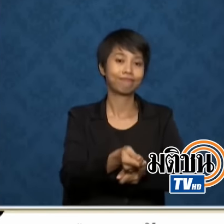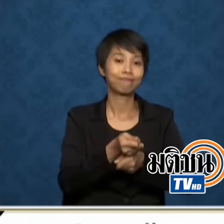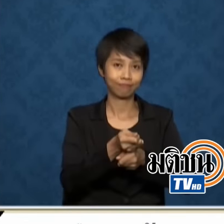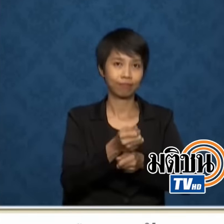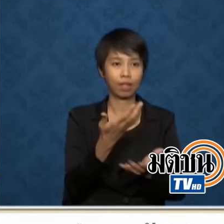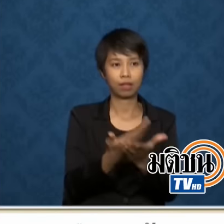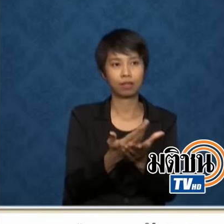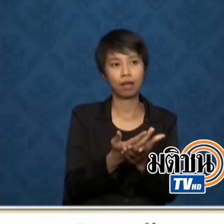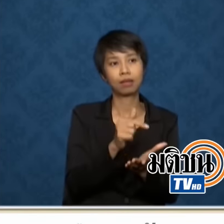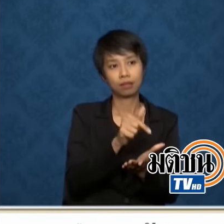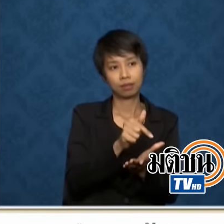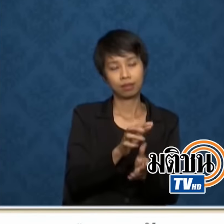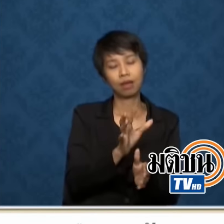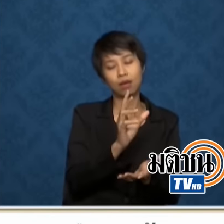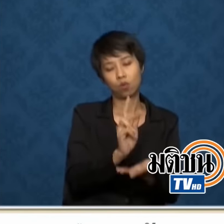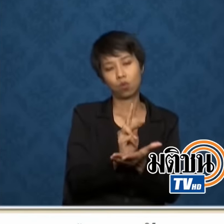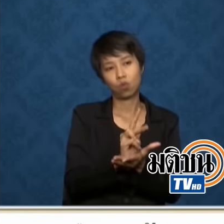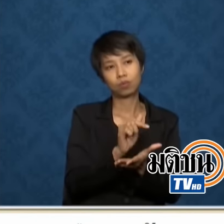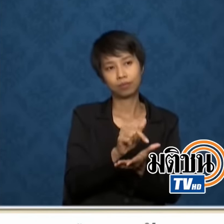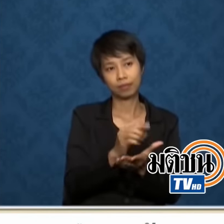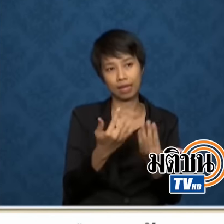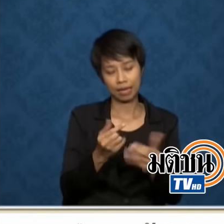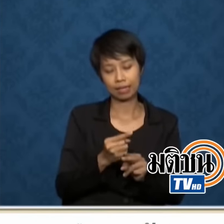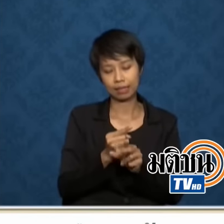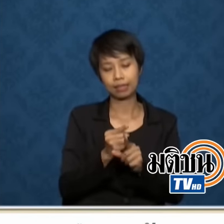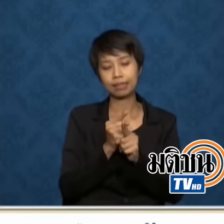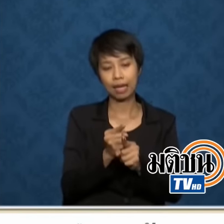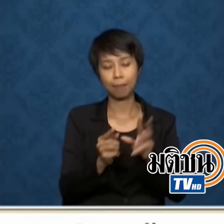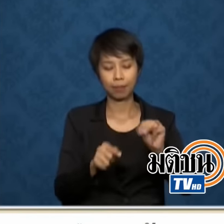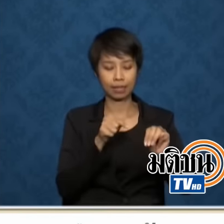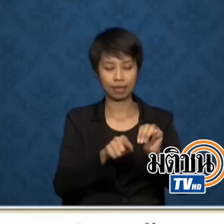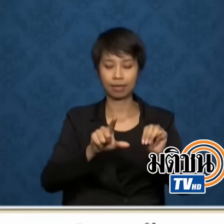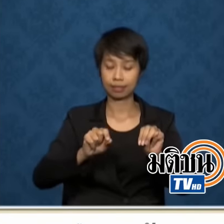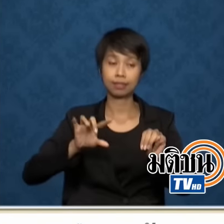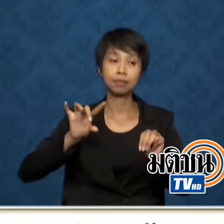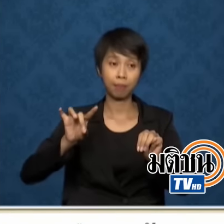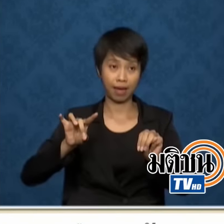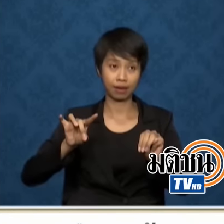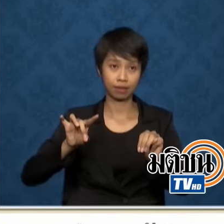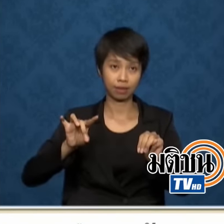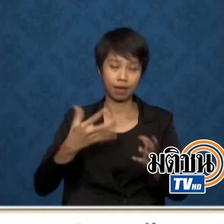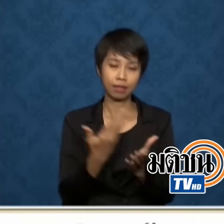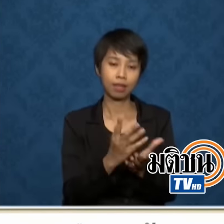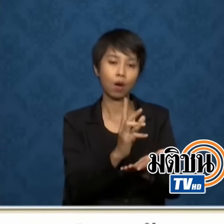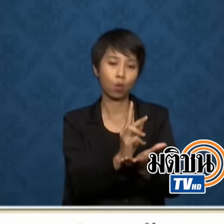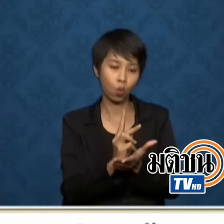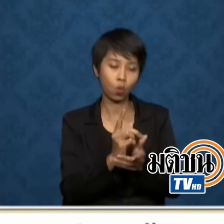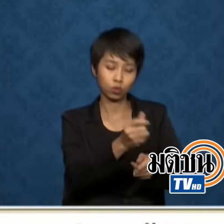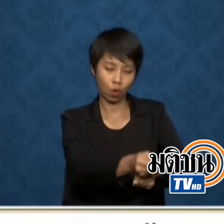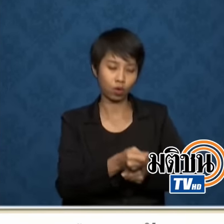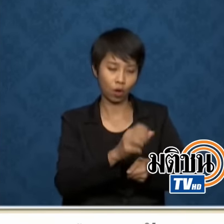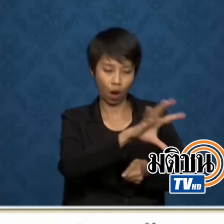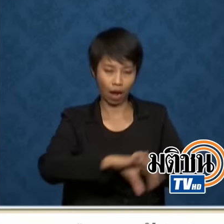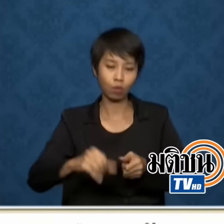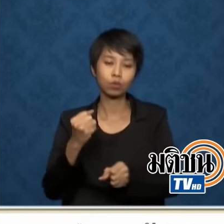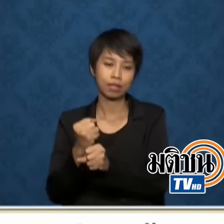ธกส.เนี่ยดำเนินนโยบายแทนรัฐบาลนะคะตามมาตรา28ของพรบ.วินัยการเงินการคลังนะคะเรียกง่ายๆก็คือกู้เงินของธกส.มาใช้ก่อนแ